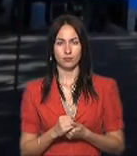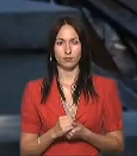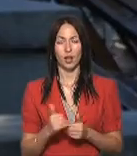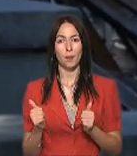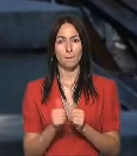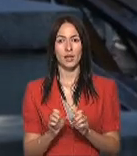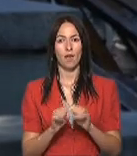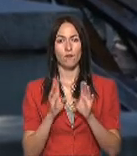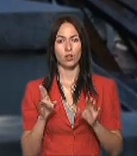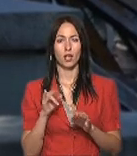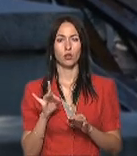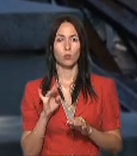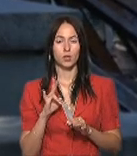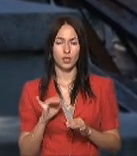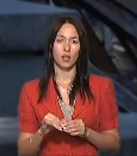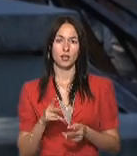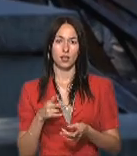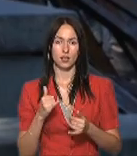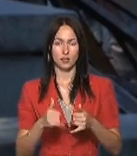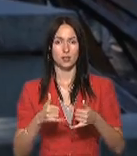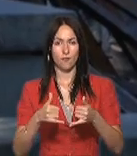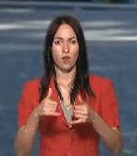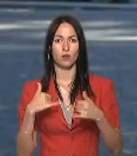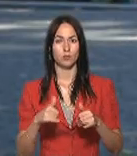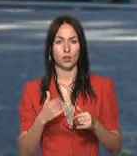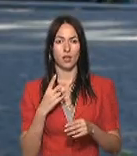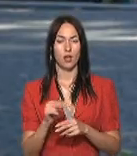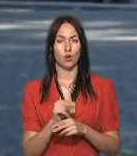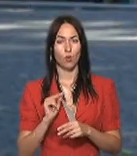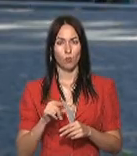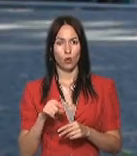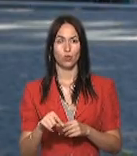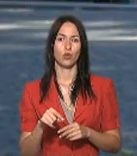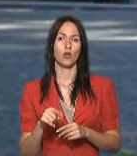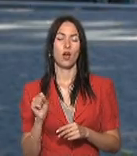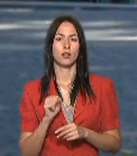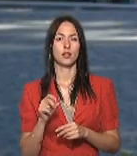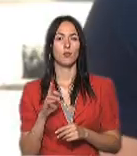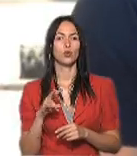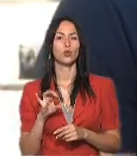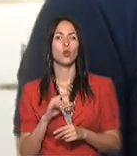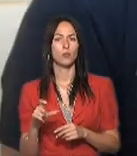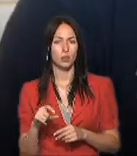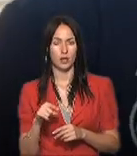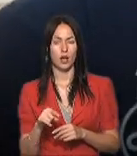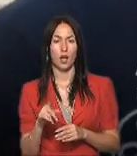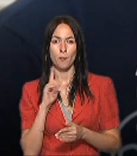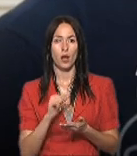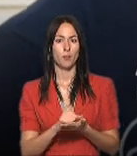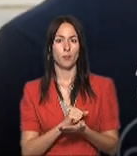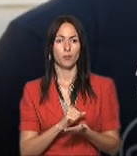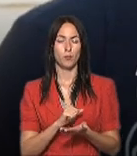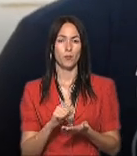Біля фонтану підрядники зварюють металеві конструкції. Керує роботою виконроб Артем Долгих. Матеріалу ще немає, є